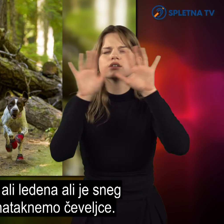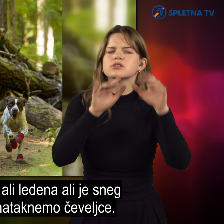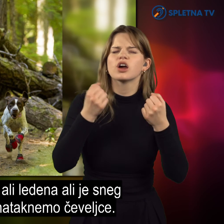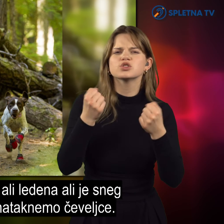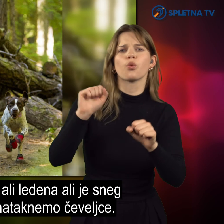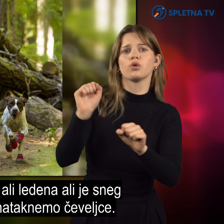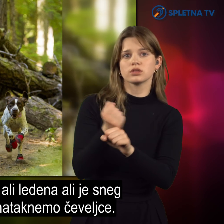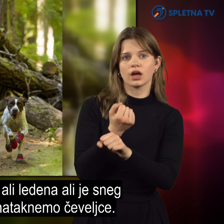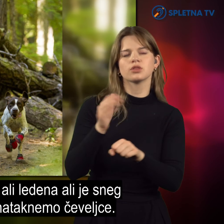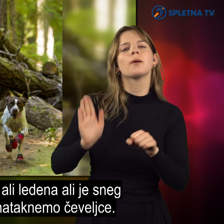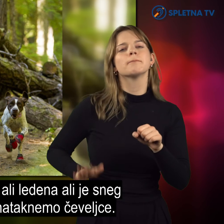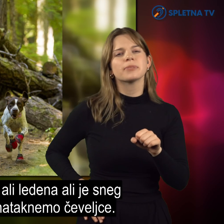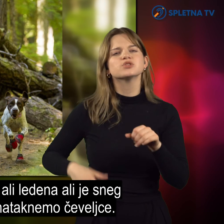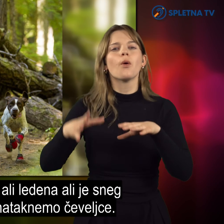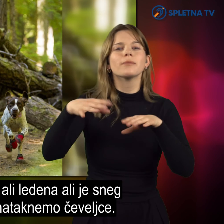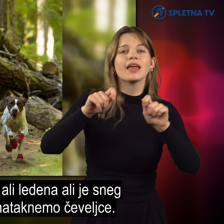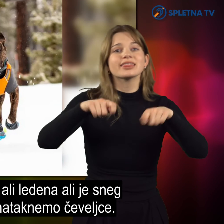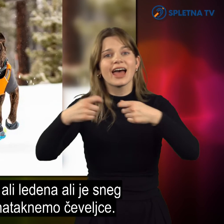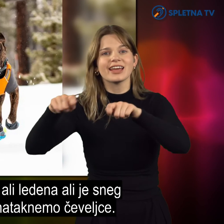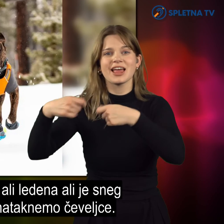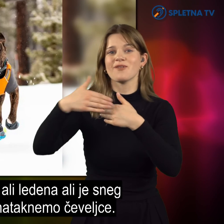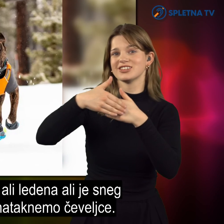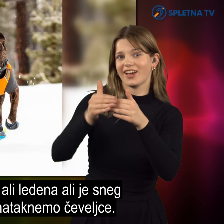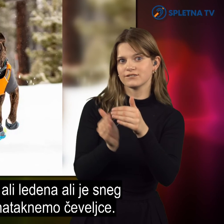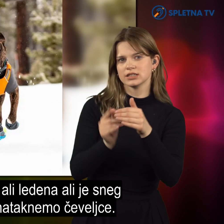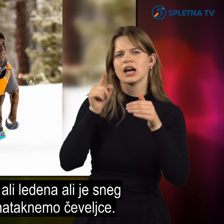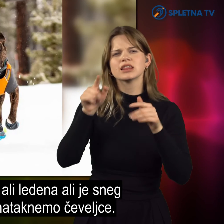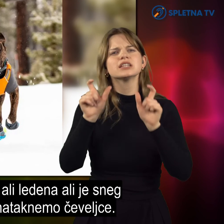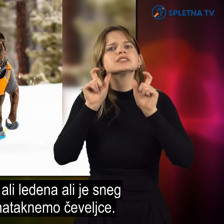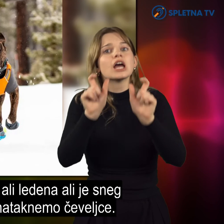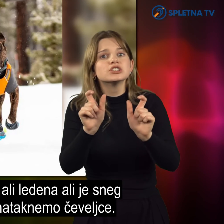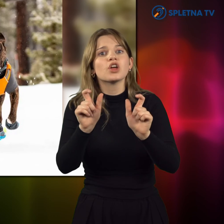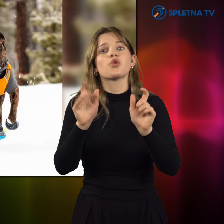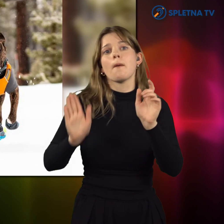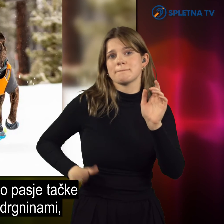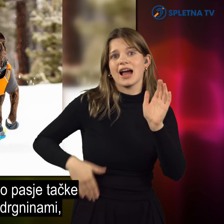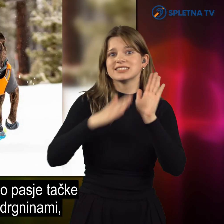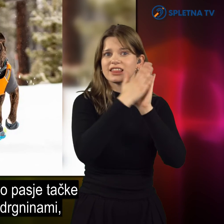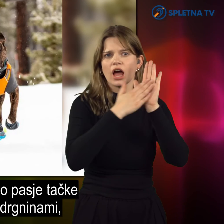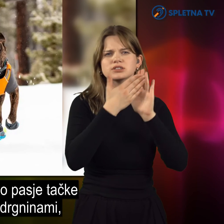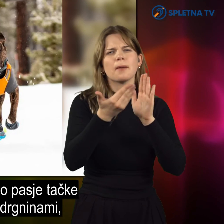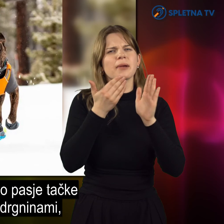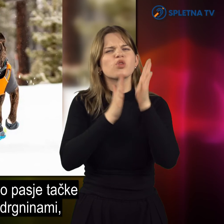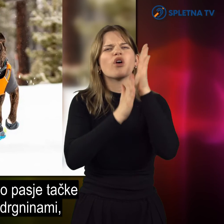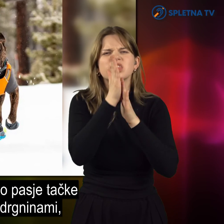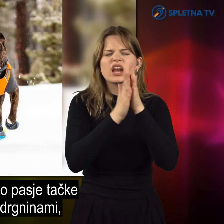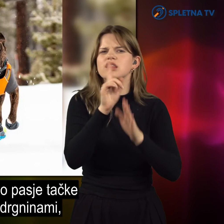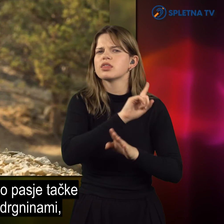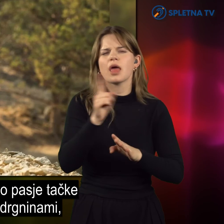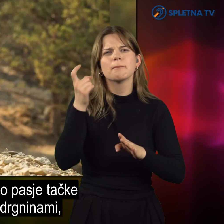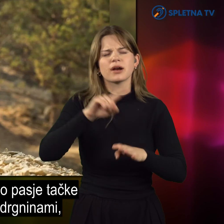ali ledena, ali je sneg zelo trd, psom nataknemo čeveljce. Ti zaščitijo pasje tačke